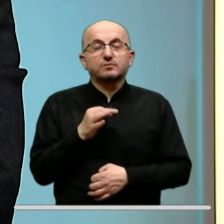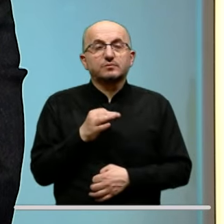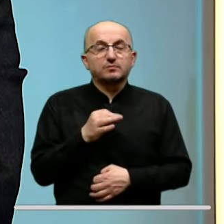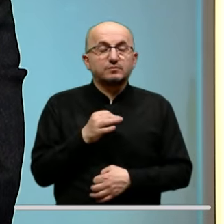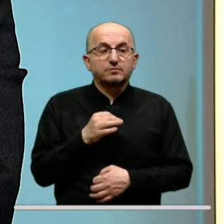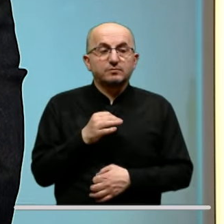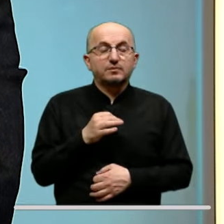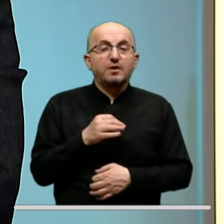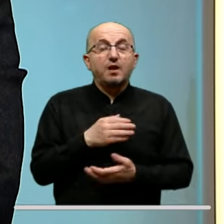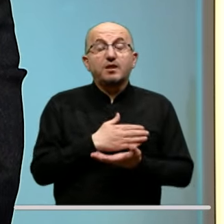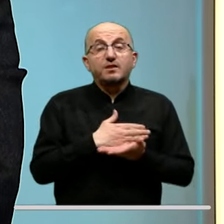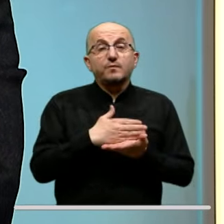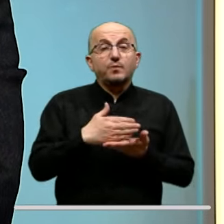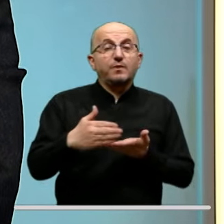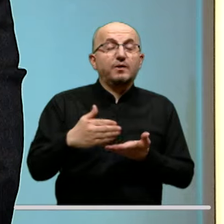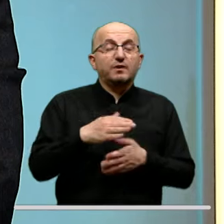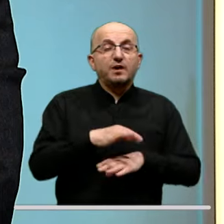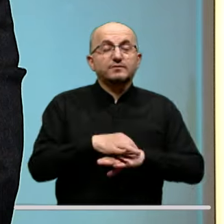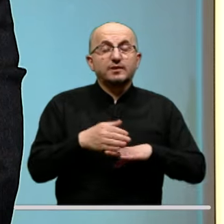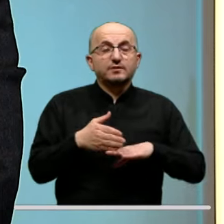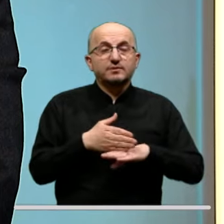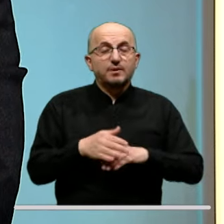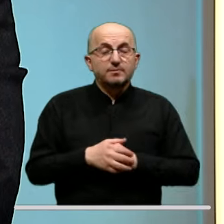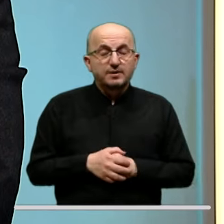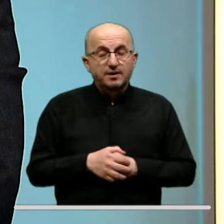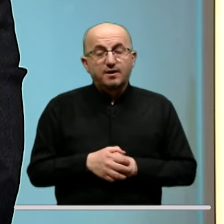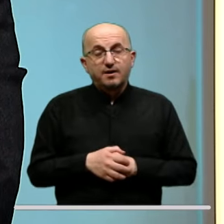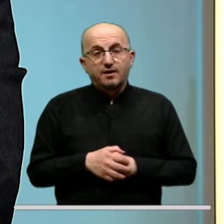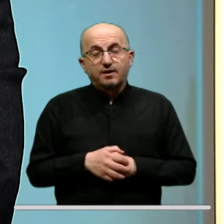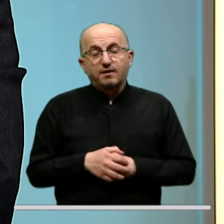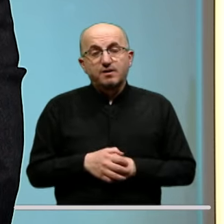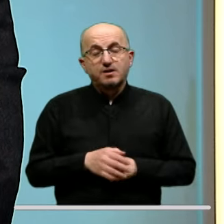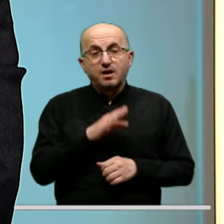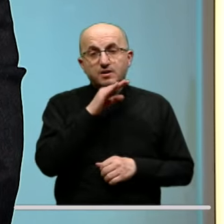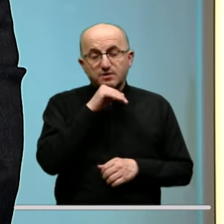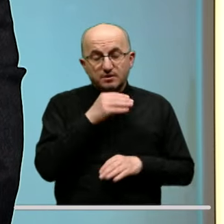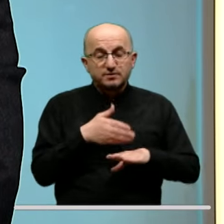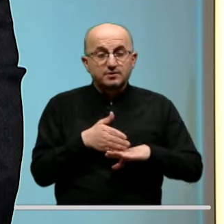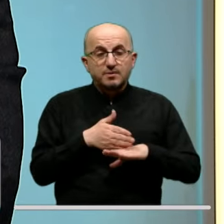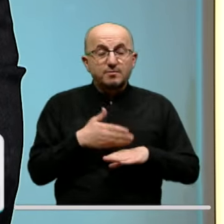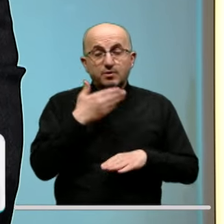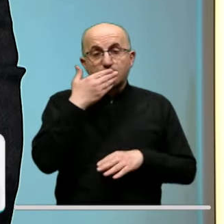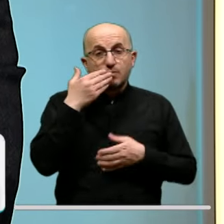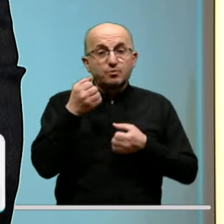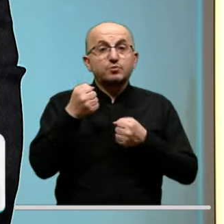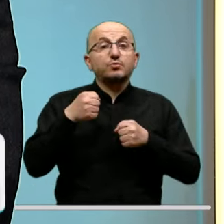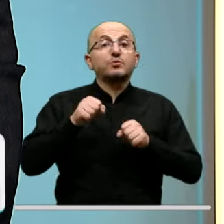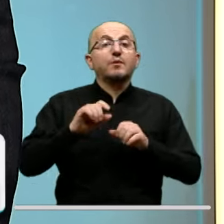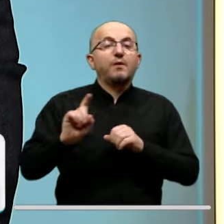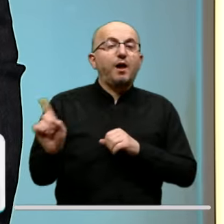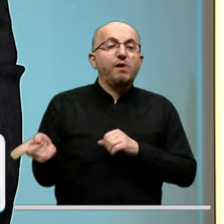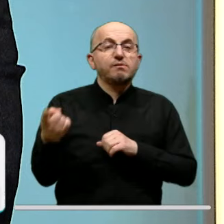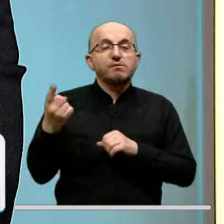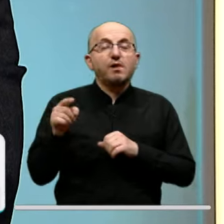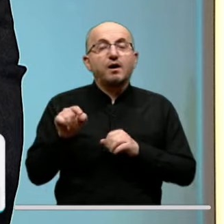Eee kalıcı hastalığından dolayı veya Eee yaşlılığından dolayı oruç tutamama